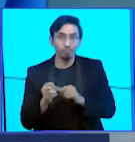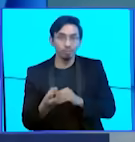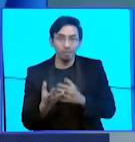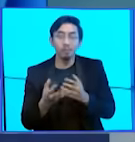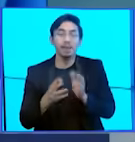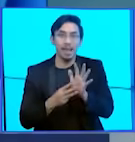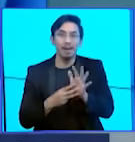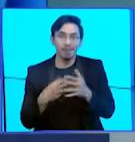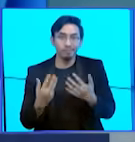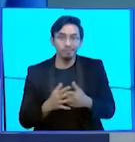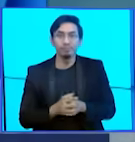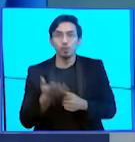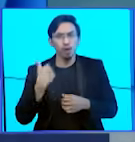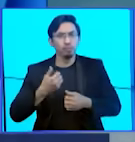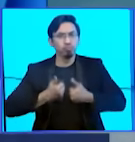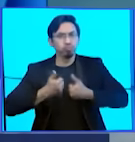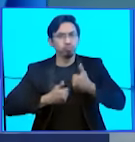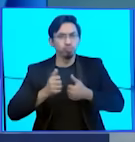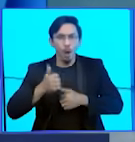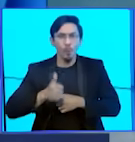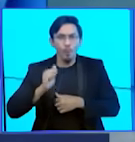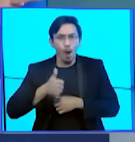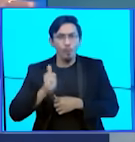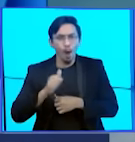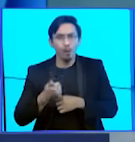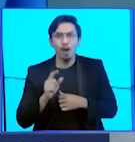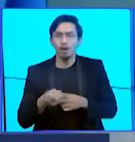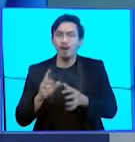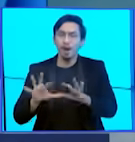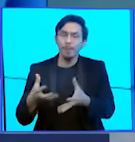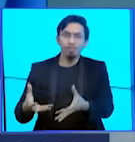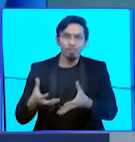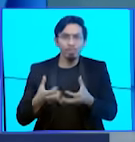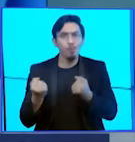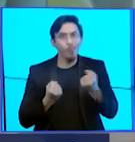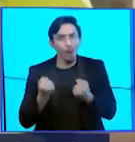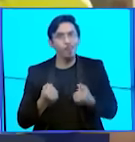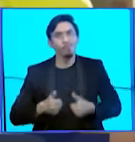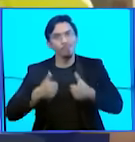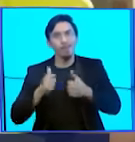telah memenangkan berbagai kejuaraan dan beberapa kali mendapat hadiah mobil.